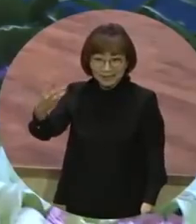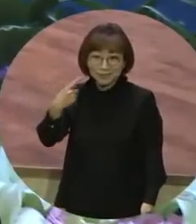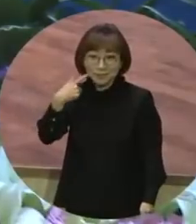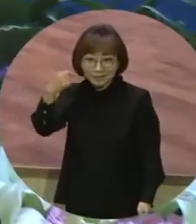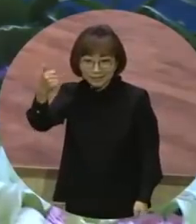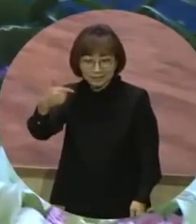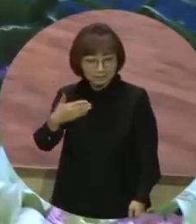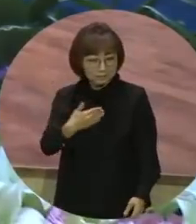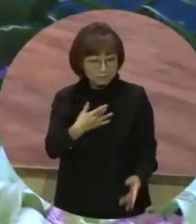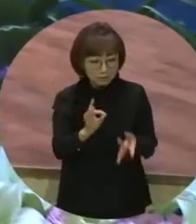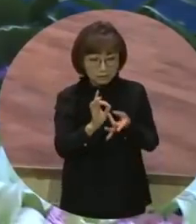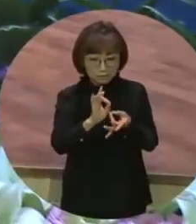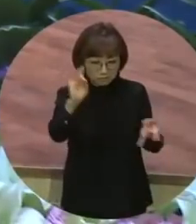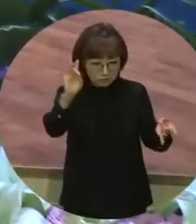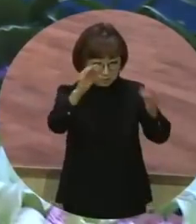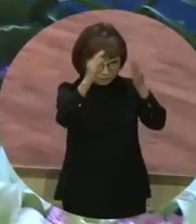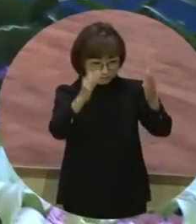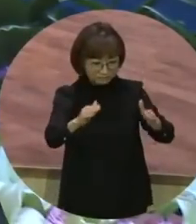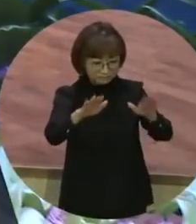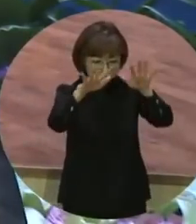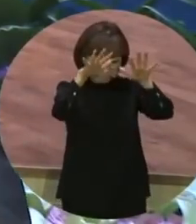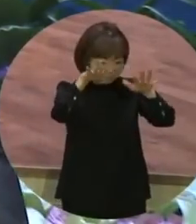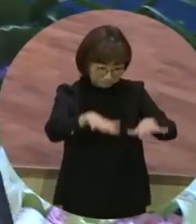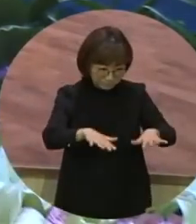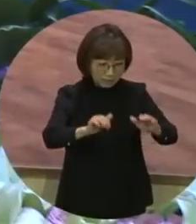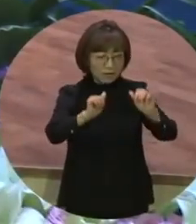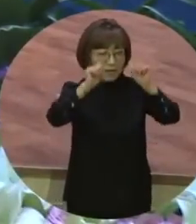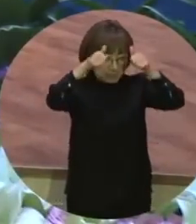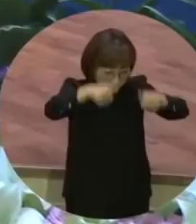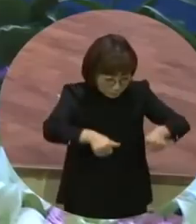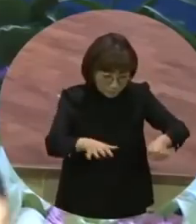난 못한다. 면직.